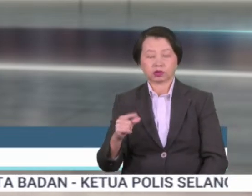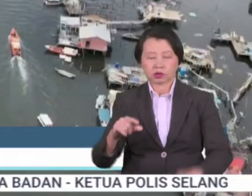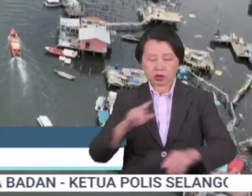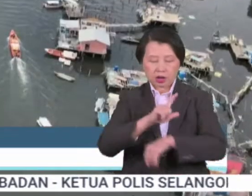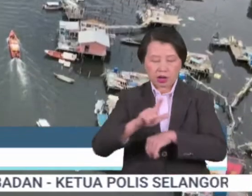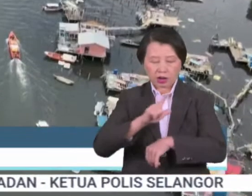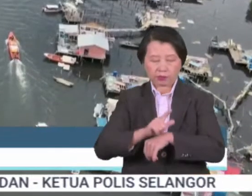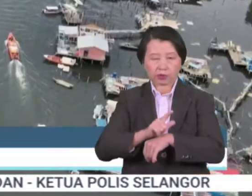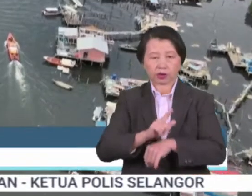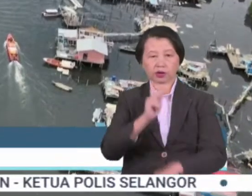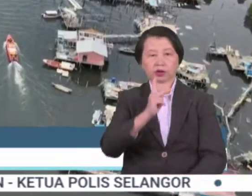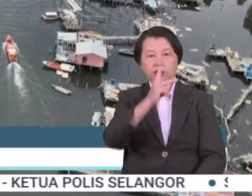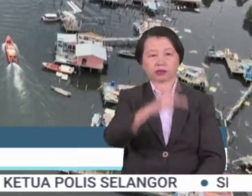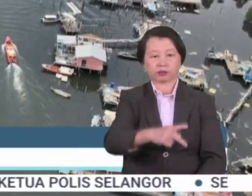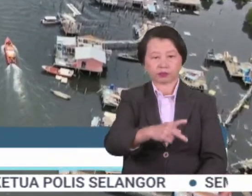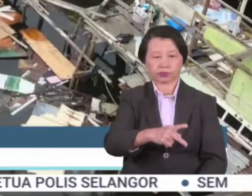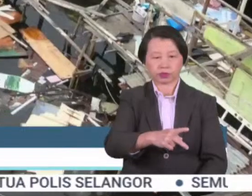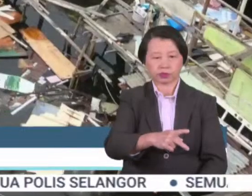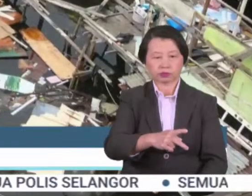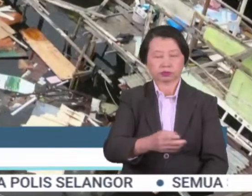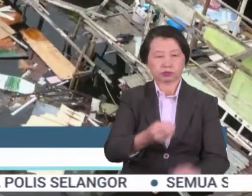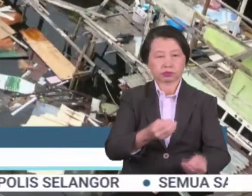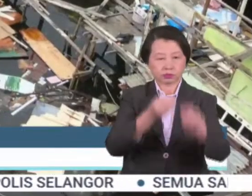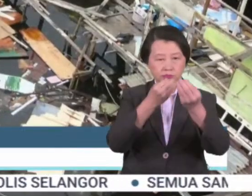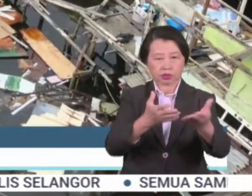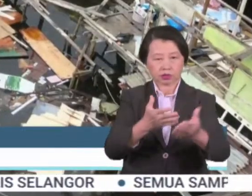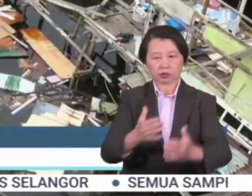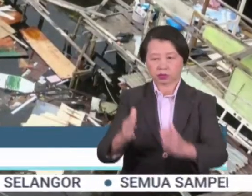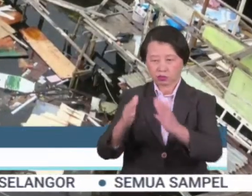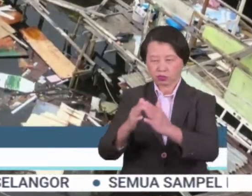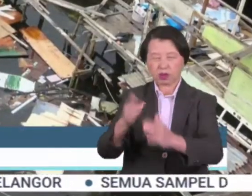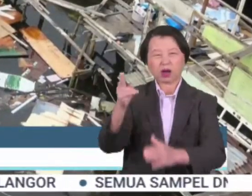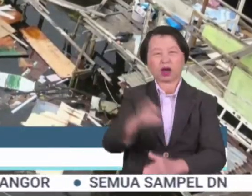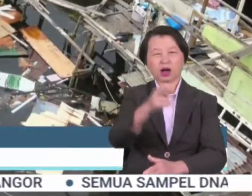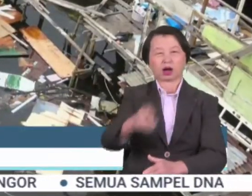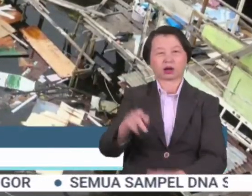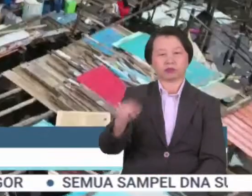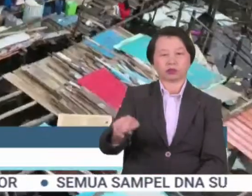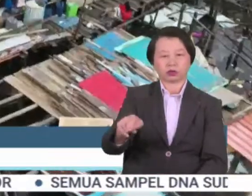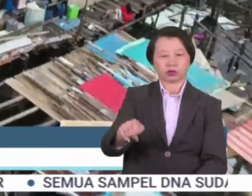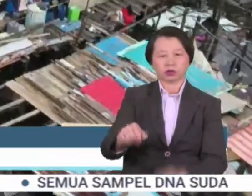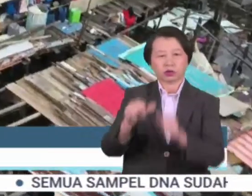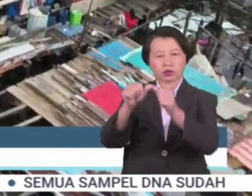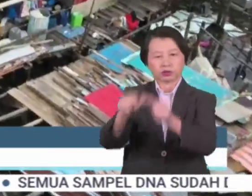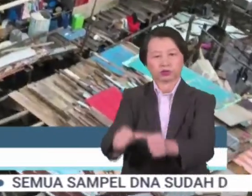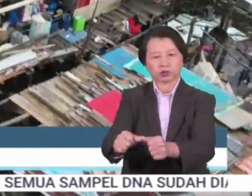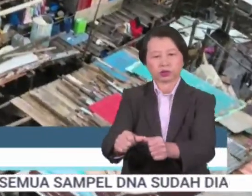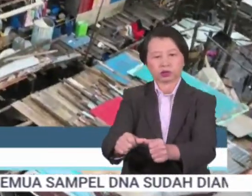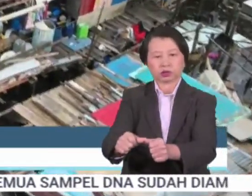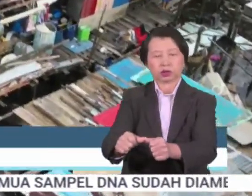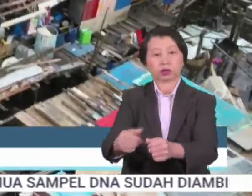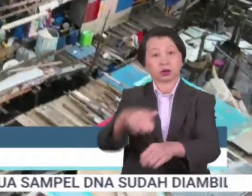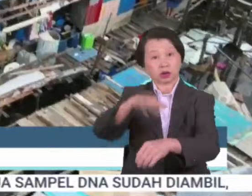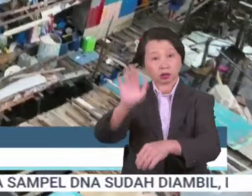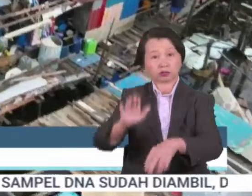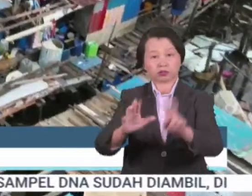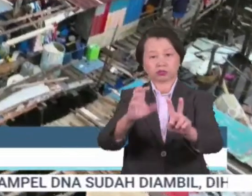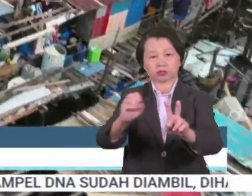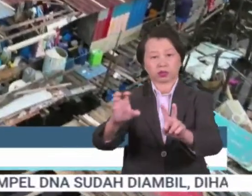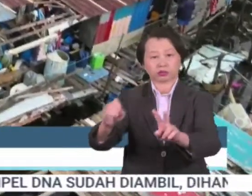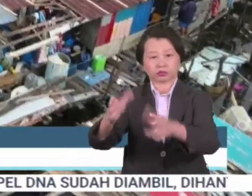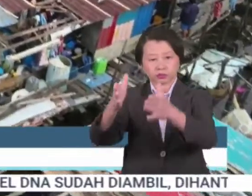timbalan pengarahnya Abdul basid Abdul Latif memaklumkan kediaman haram di kawasan itu dihuni oleh lebih 200